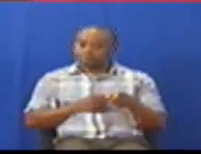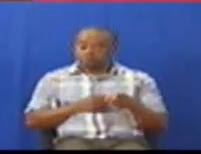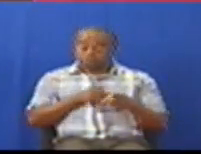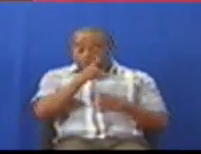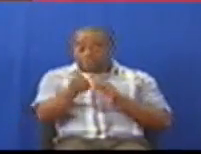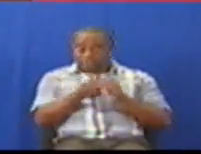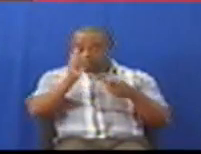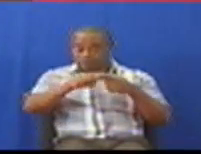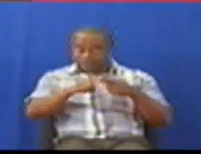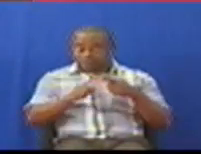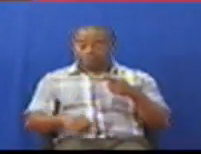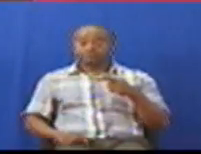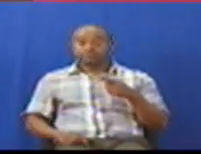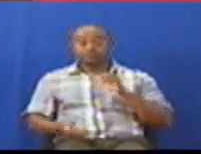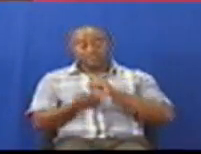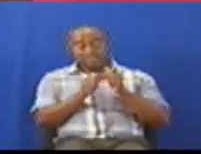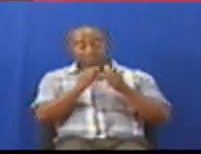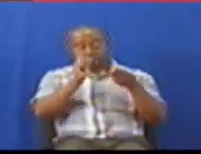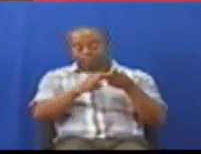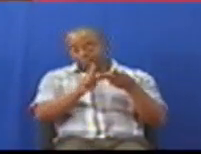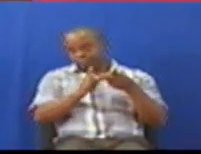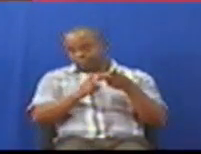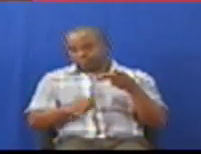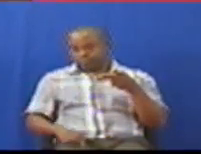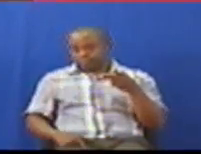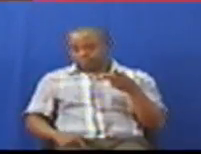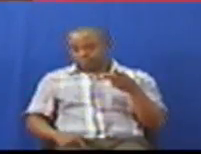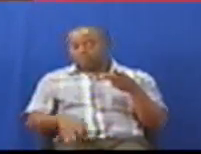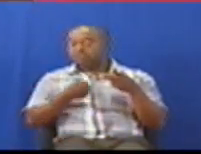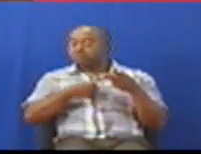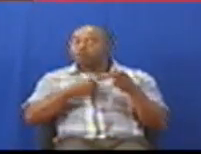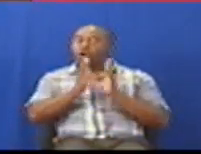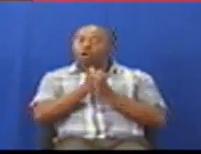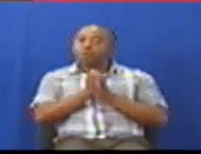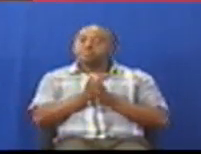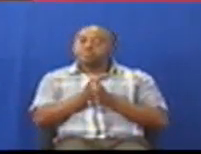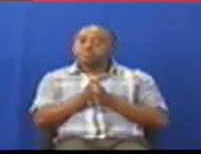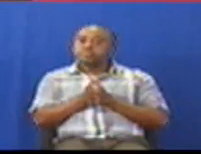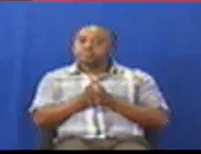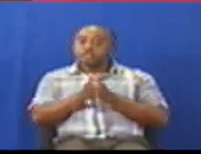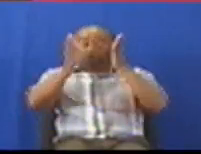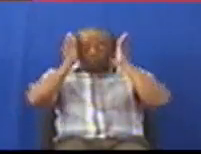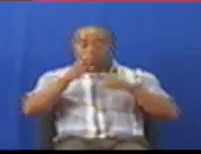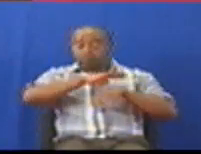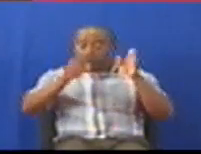kwanza. La pili, nilikuwa na naombi mheshimiwa naibu speaker,